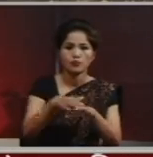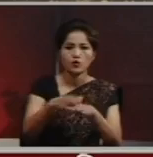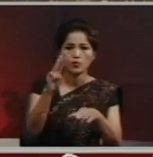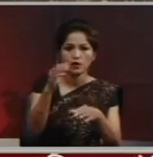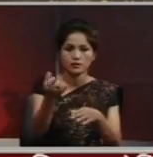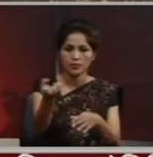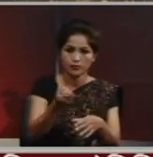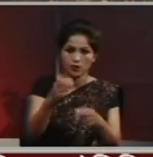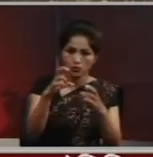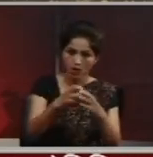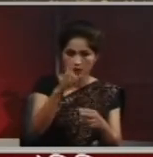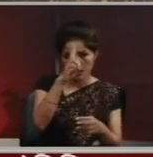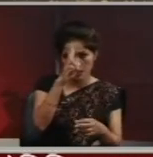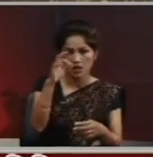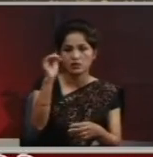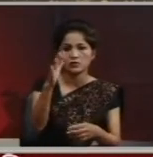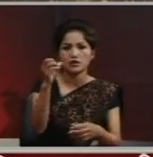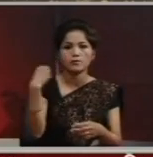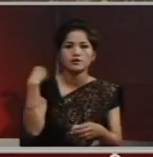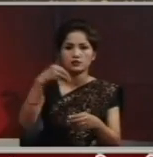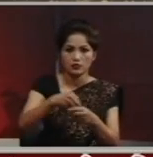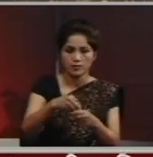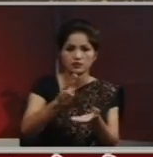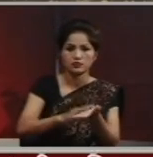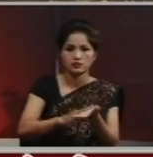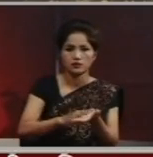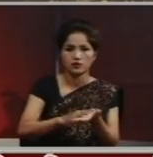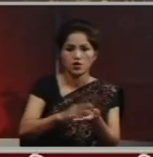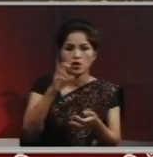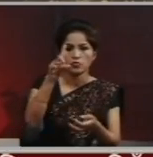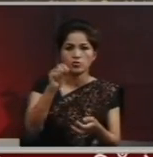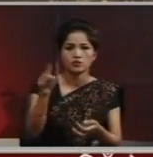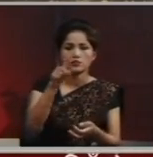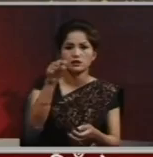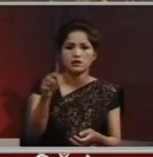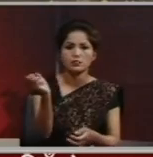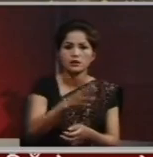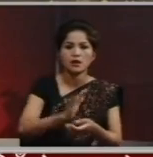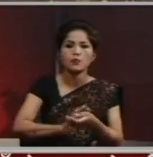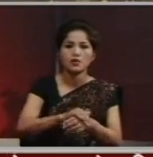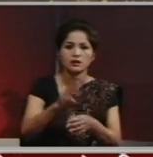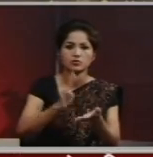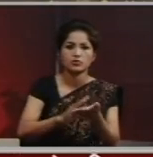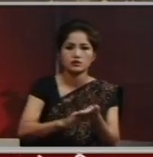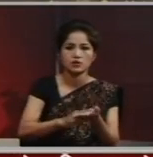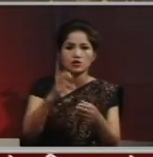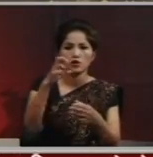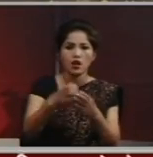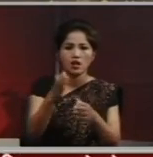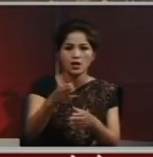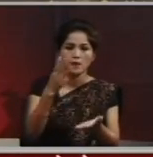दल वा सत्ता पक्षमा सहभागी सदस्यको 10% भन्दा बढी सदस्य भएका